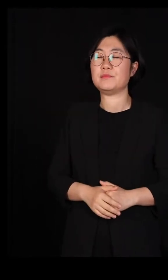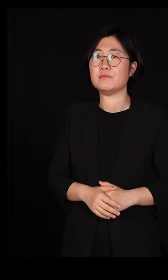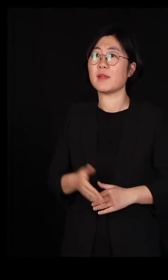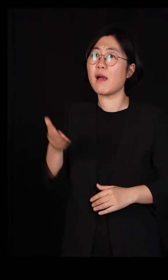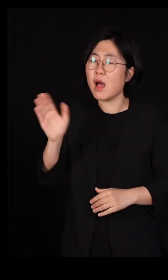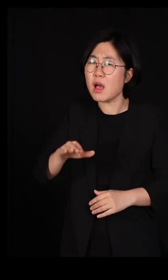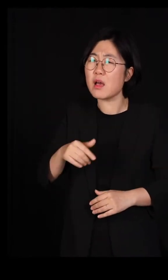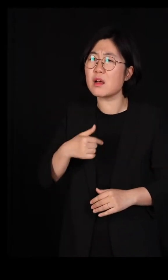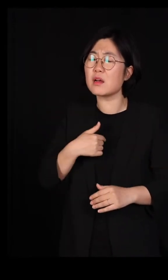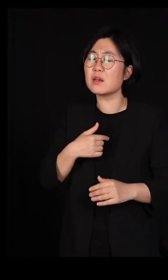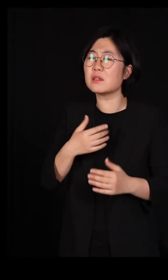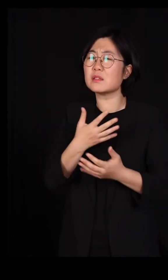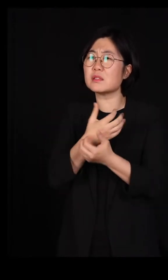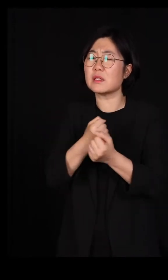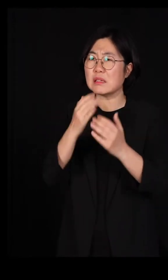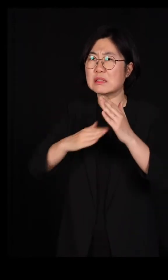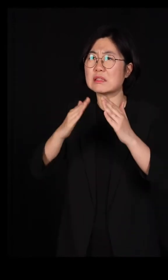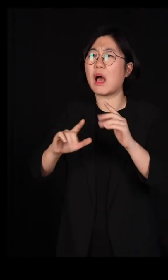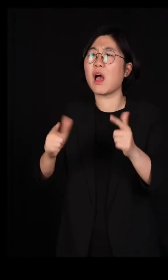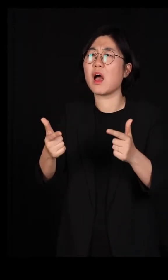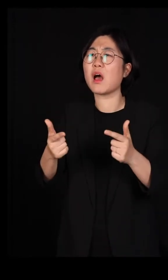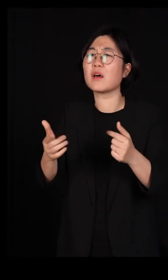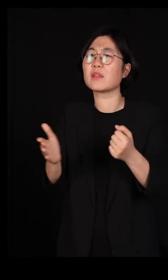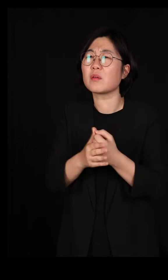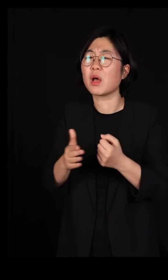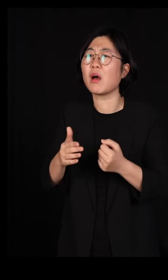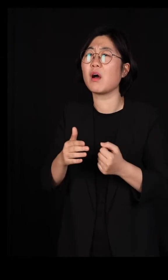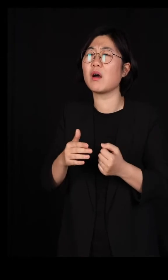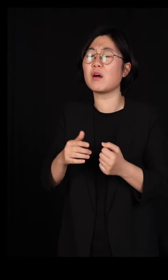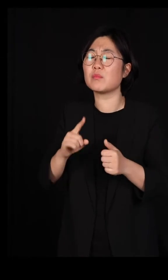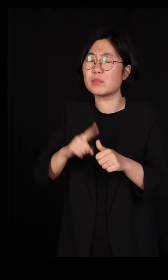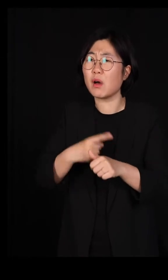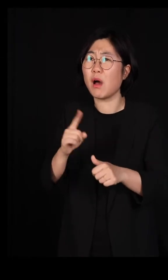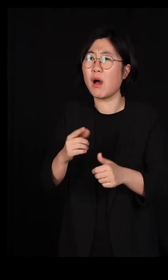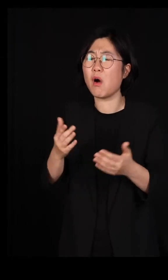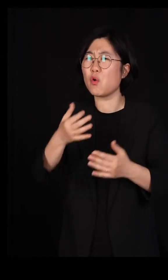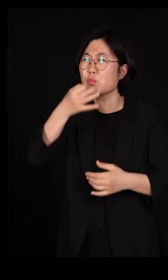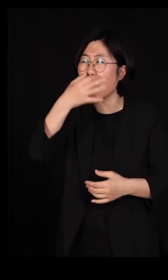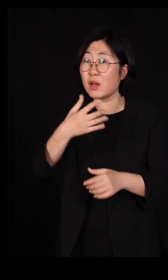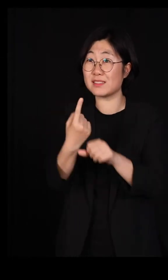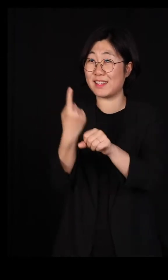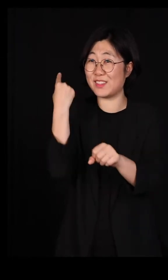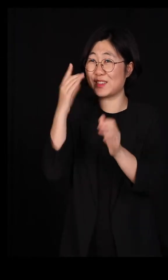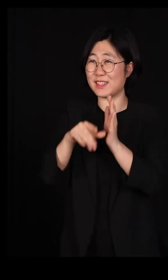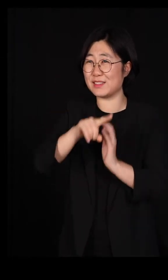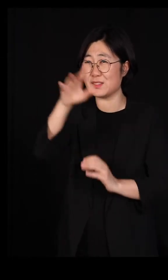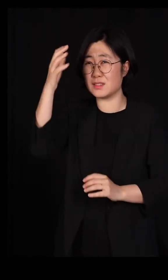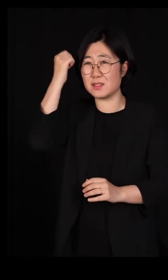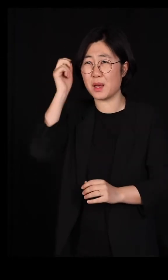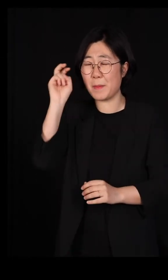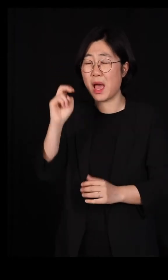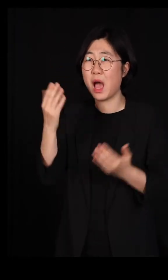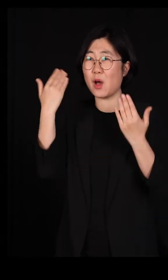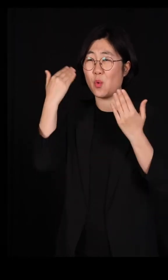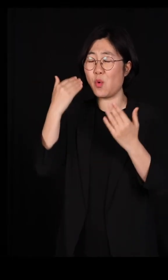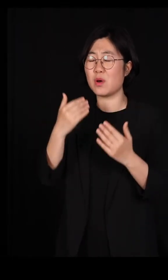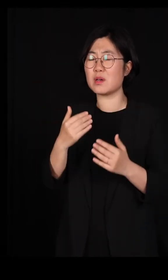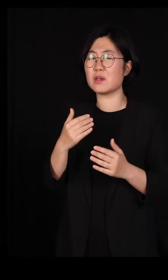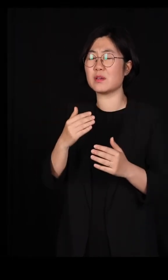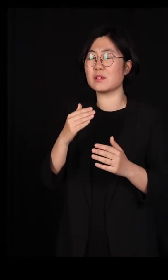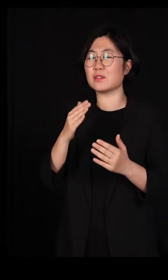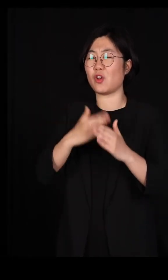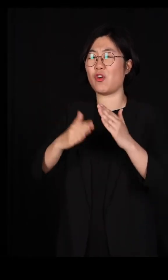그런데도 비정규직이었고 바로 그렇기 때문에 작년 초에 아마 기억들을 하실 거예요. 학교